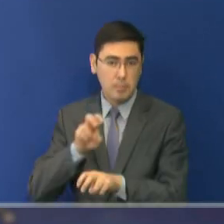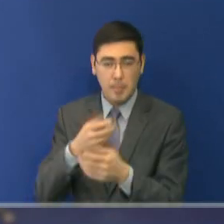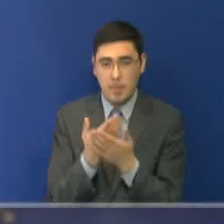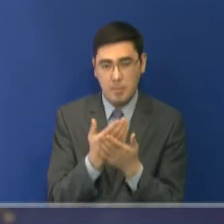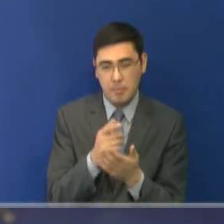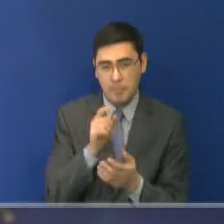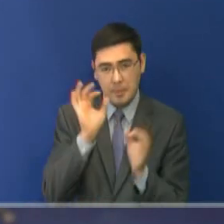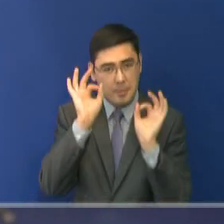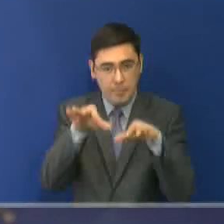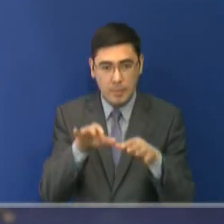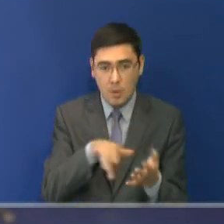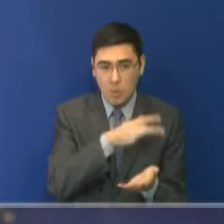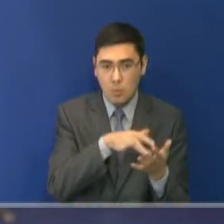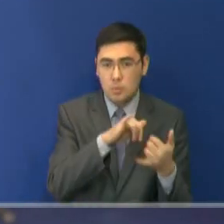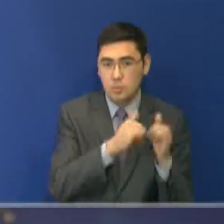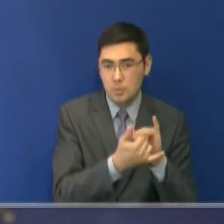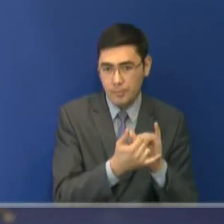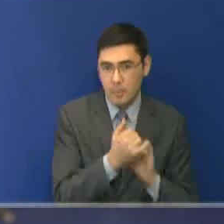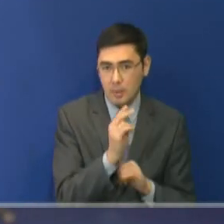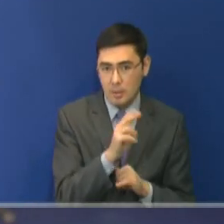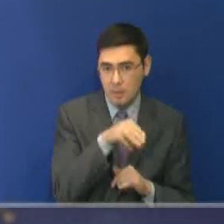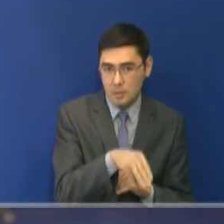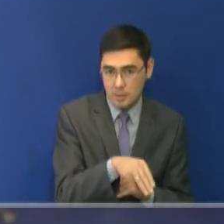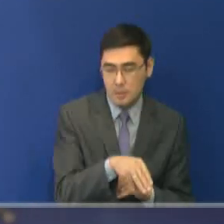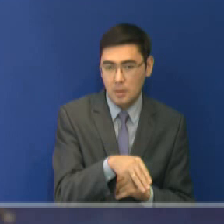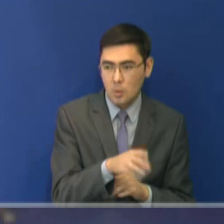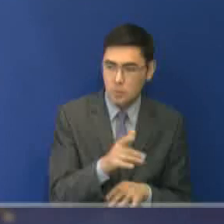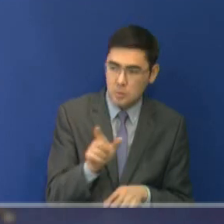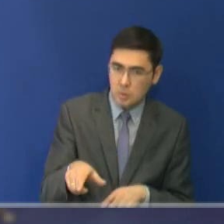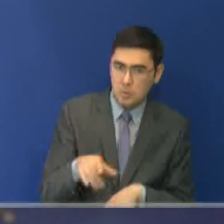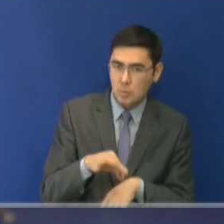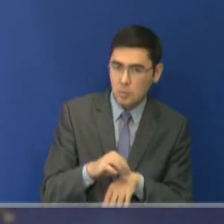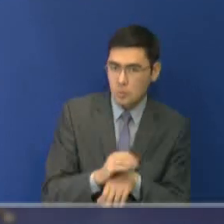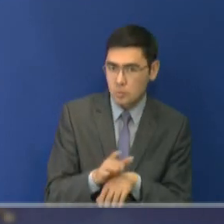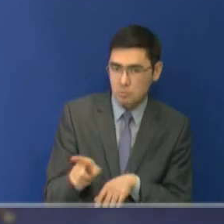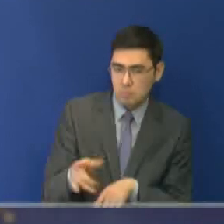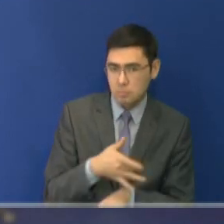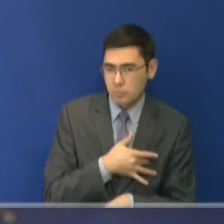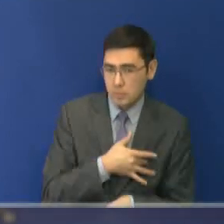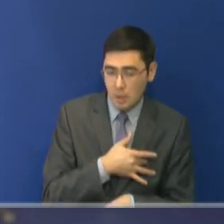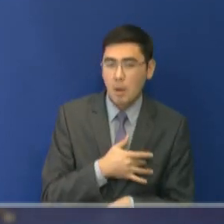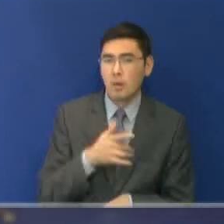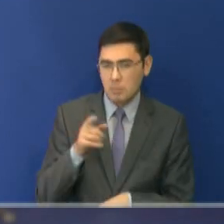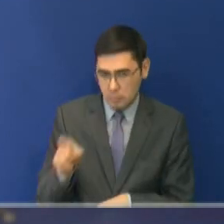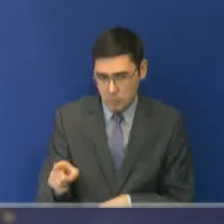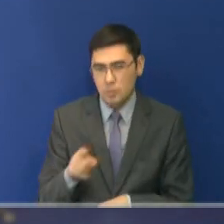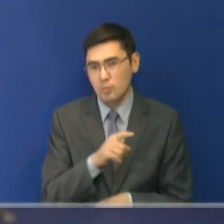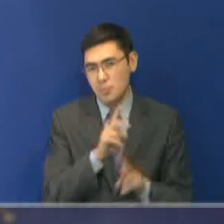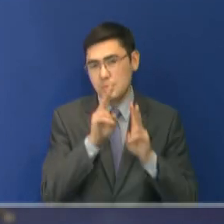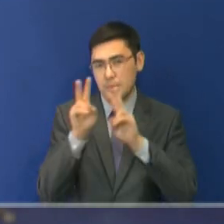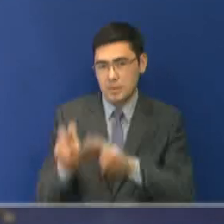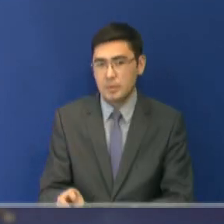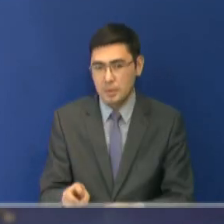Усть-Каменогорске компьютерная томография с подозрением на ковид-пневмонию проводится в